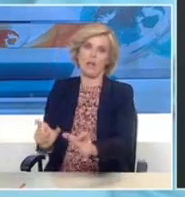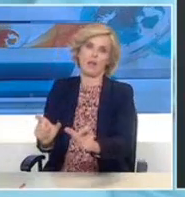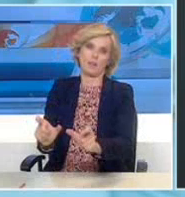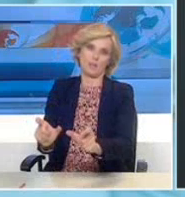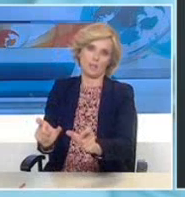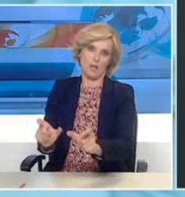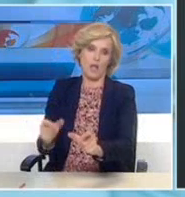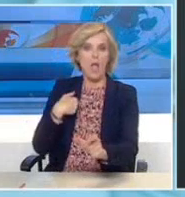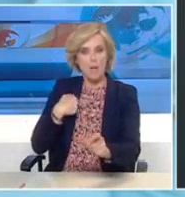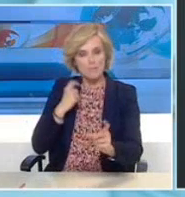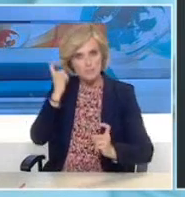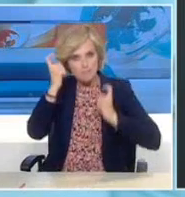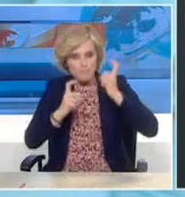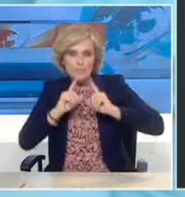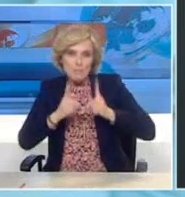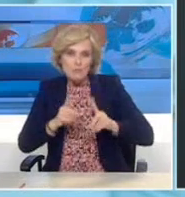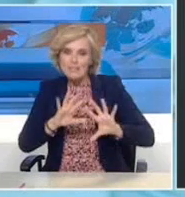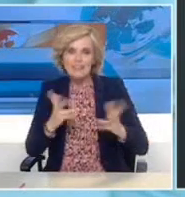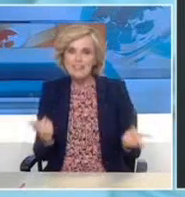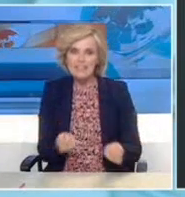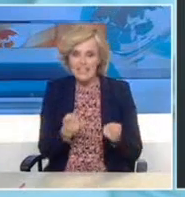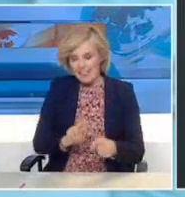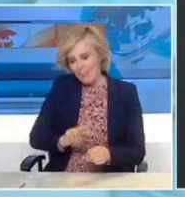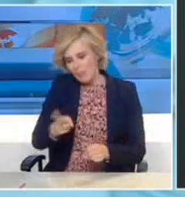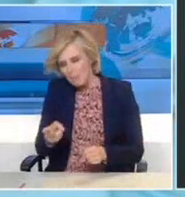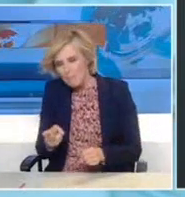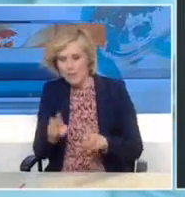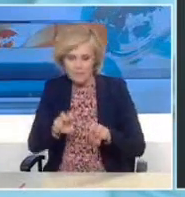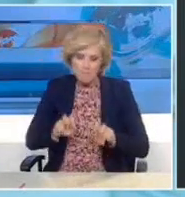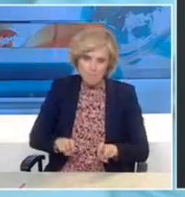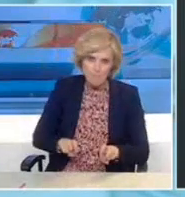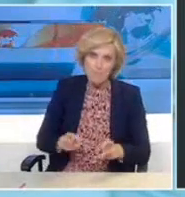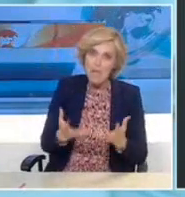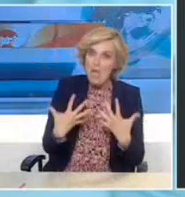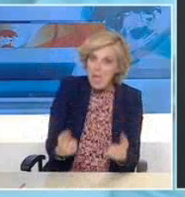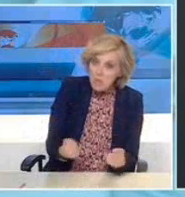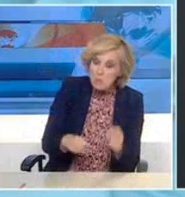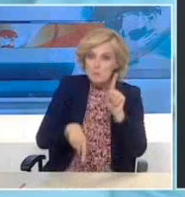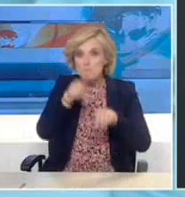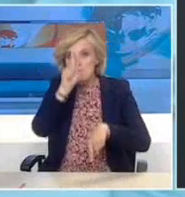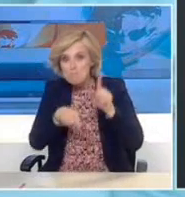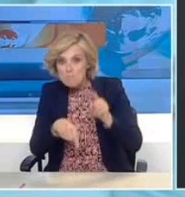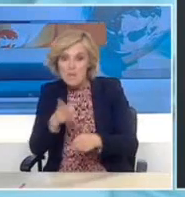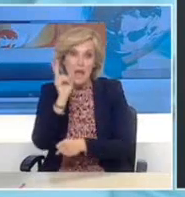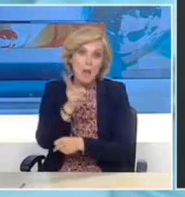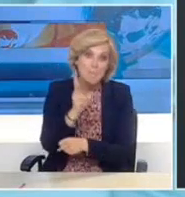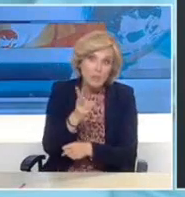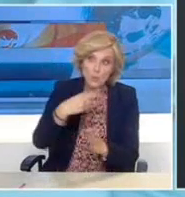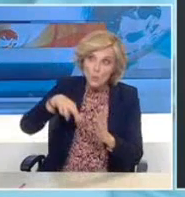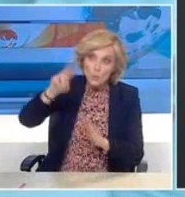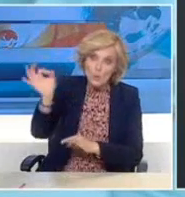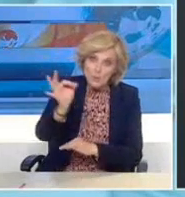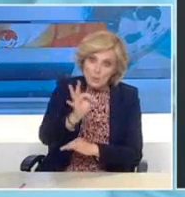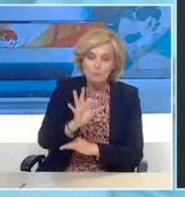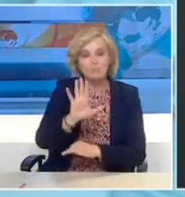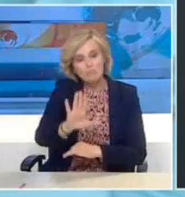αποφασίσουμε σε σχέση με τους υπόλοιπους που όσοι αποχωρήσουν, επειδή μπορεί να μην θεωρηθούν ότι είναι high risk και επαφές, θα